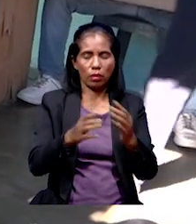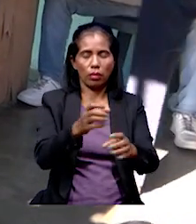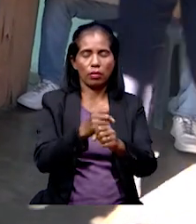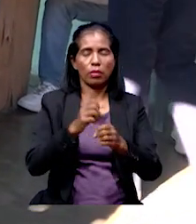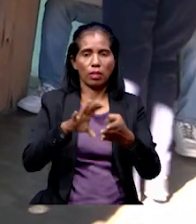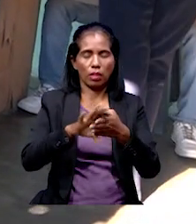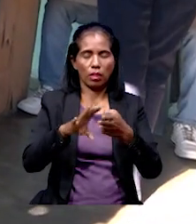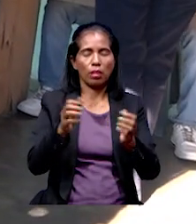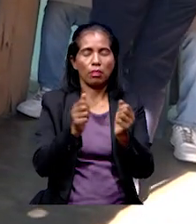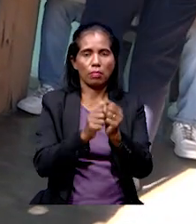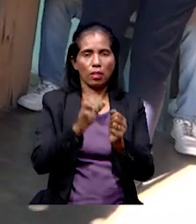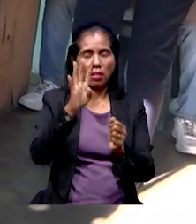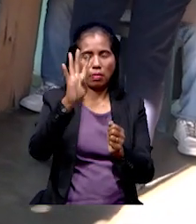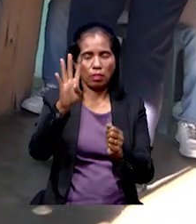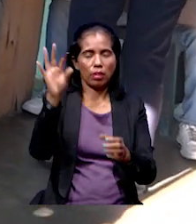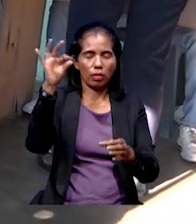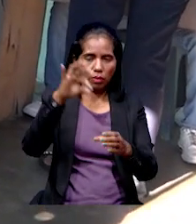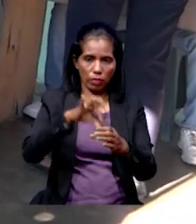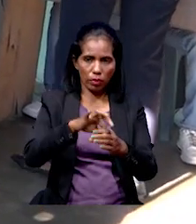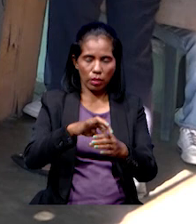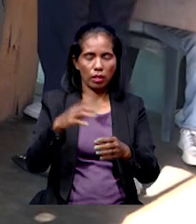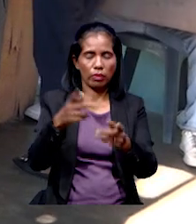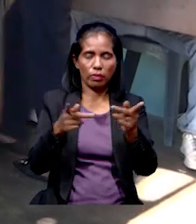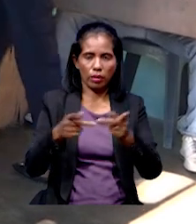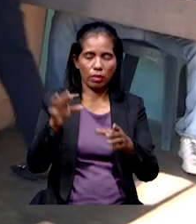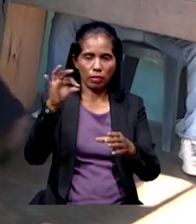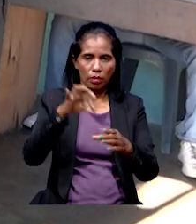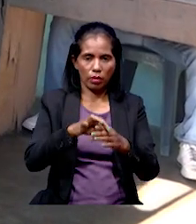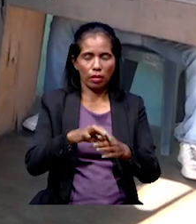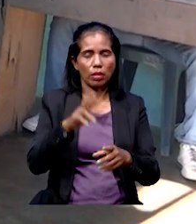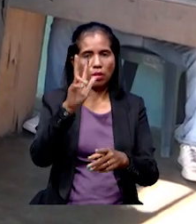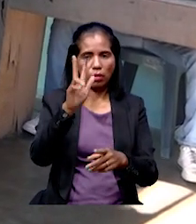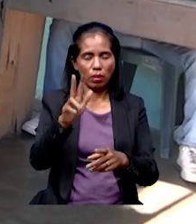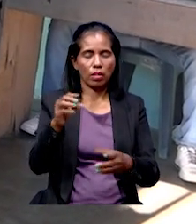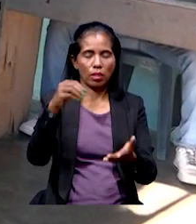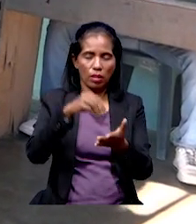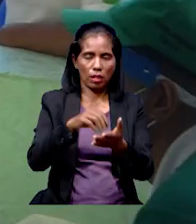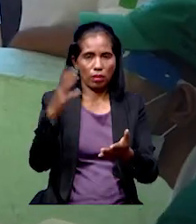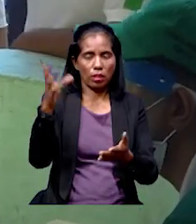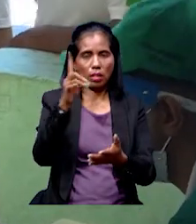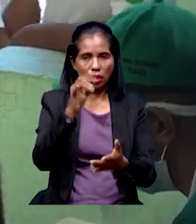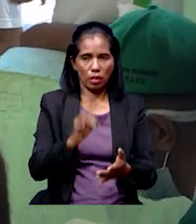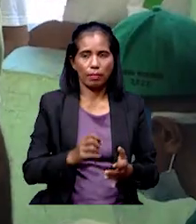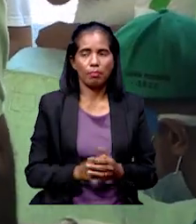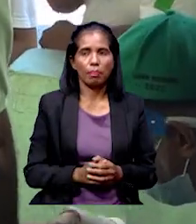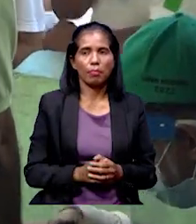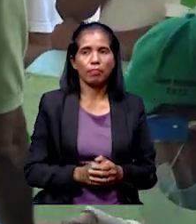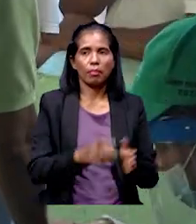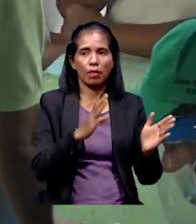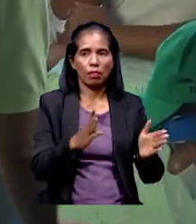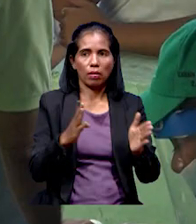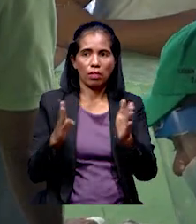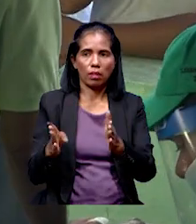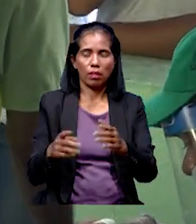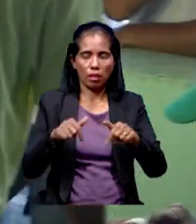eleitoral hamutuk rihun hat liu mak vota, ia centro votação paralelo tolu nebe establece ia dili. Escala proceso eleitoral